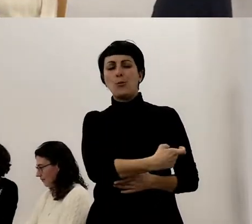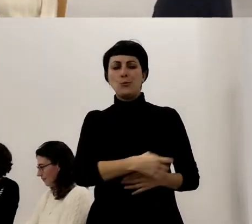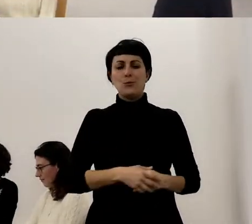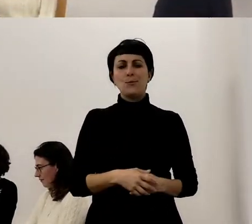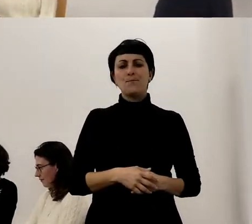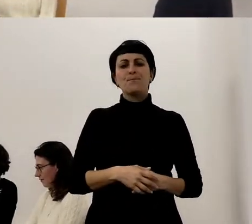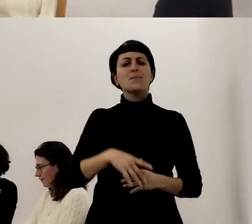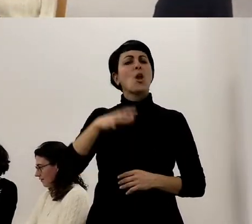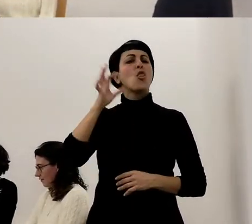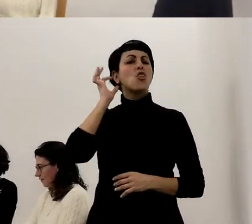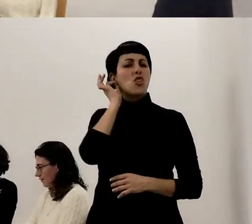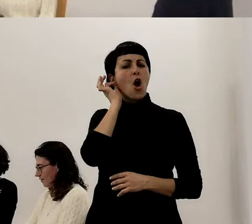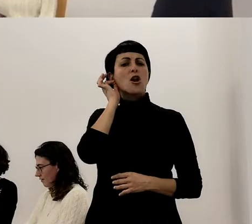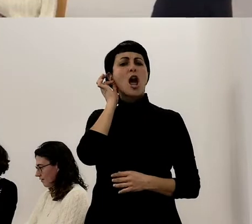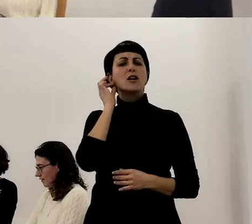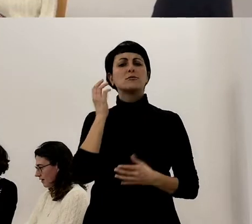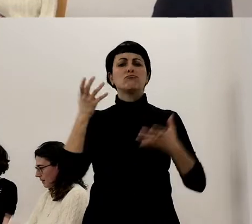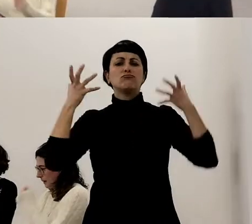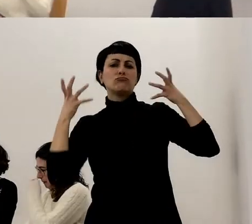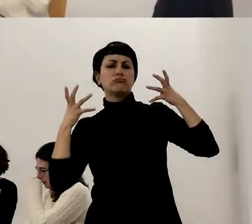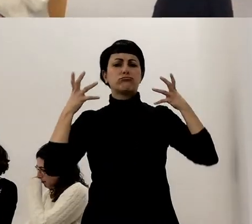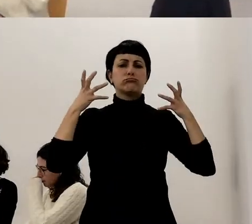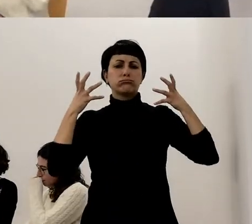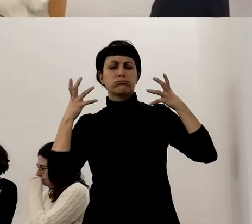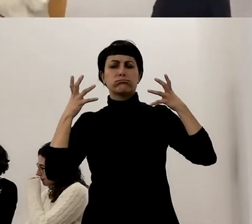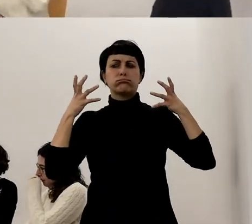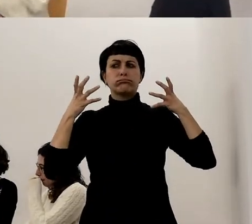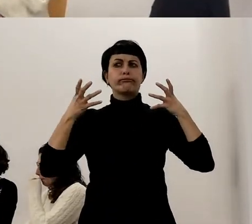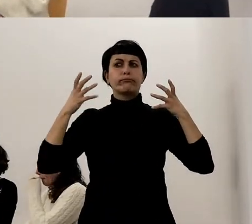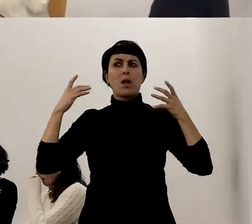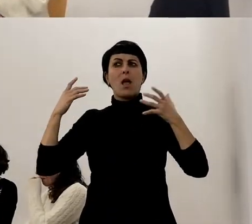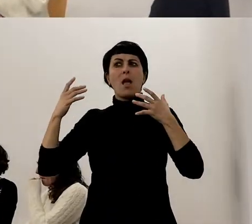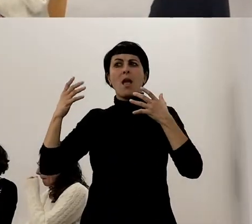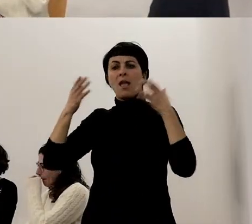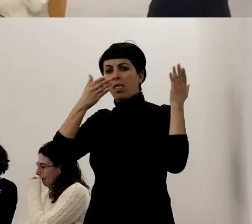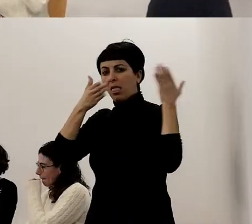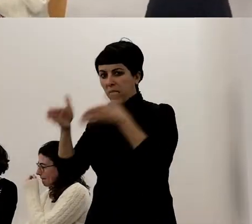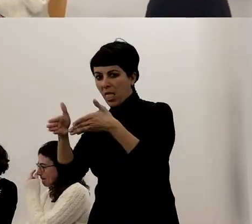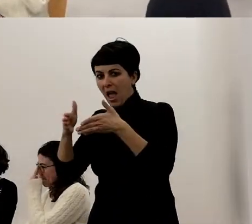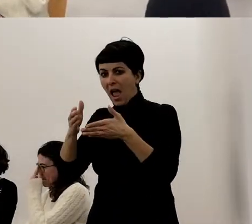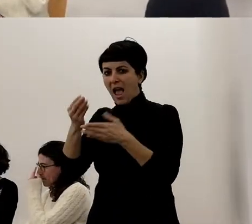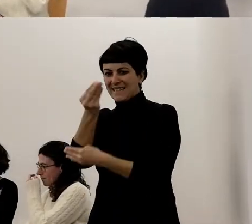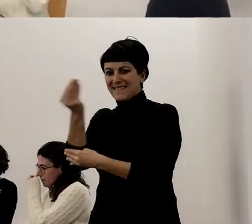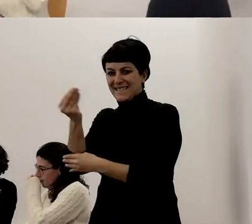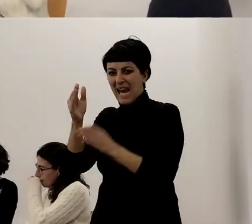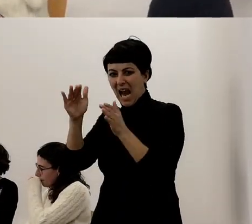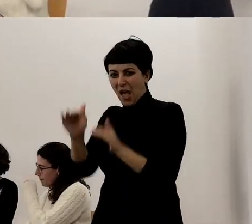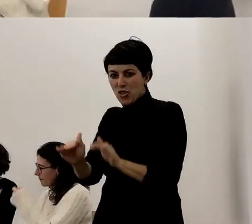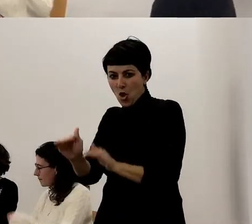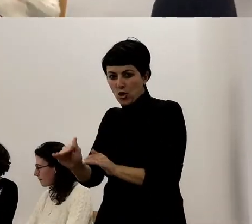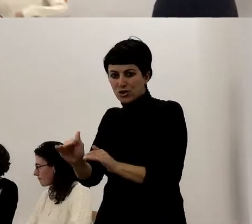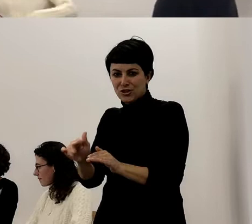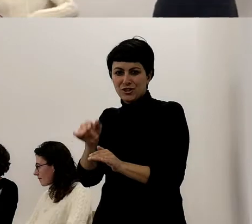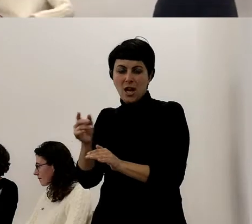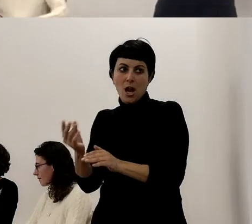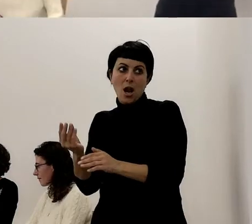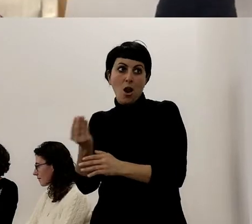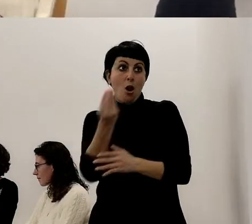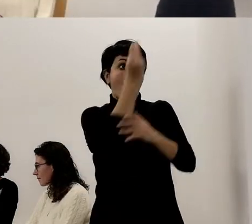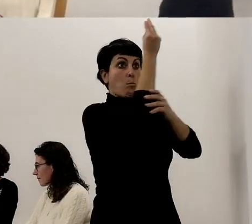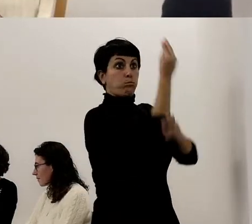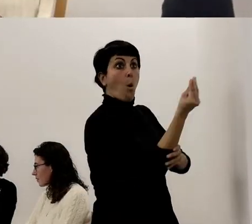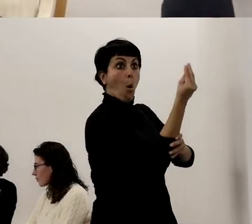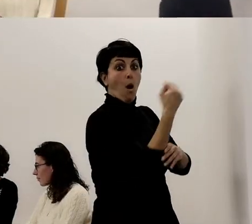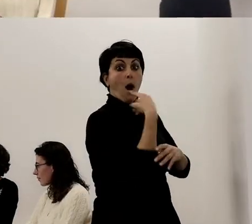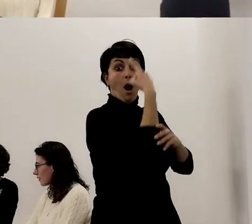canviat al llarg dels anys, que potser als anys 80, 90, se centrava més en els gegantons i quan veies una noia portar un gegant gran deies, ostres, la